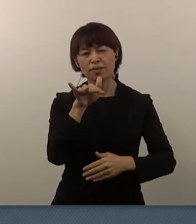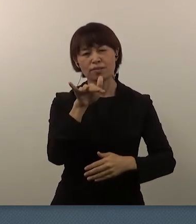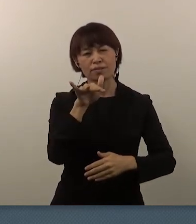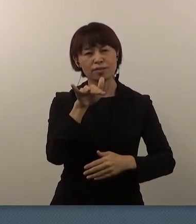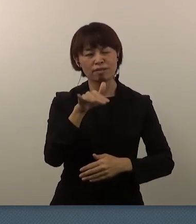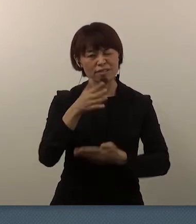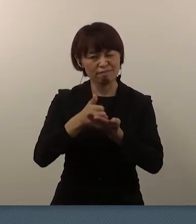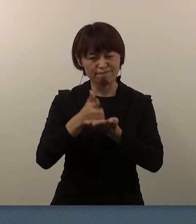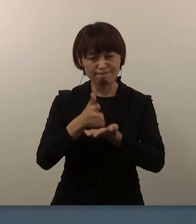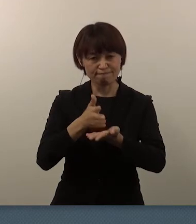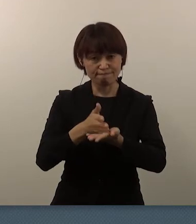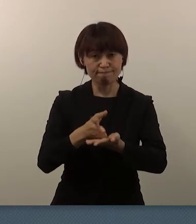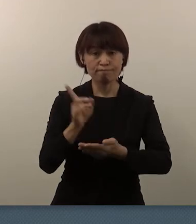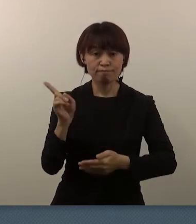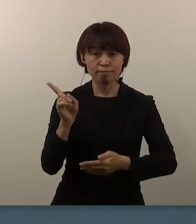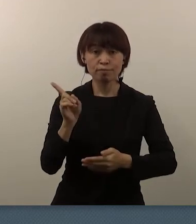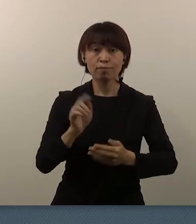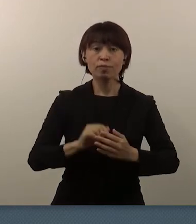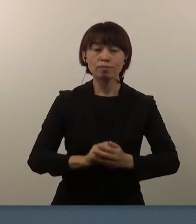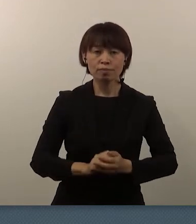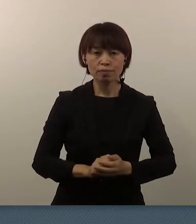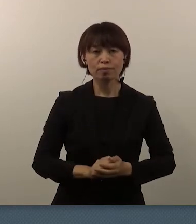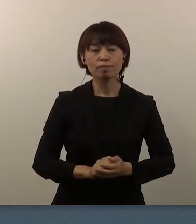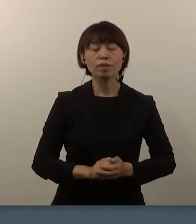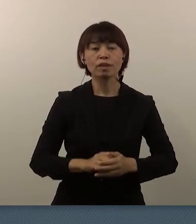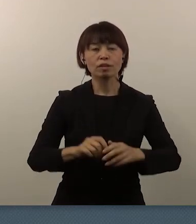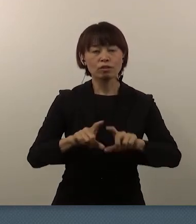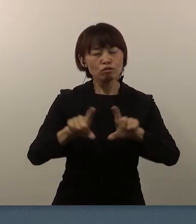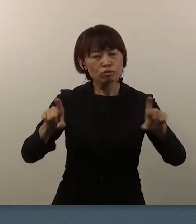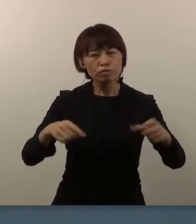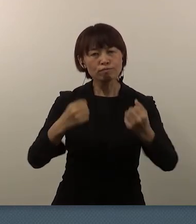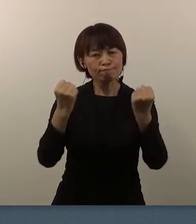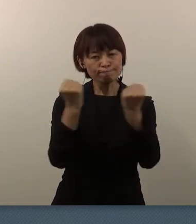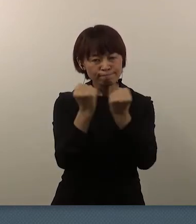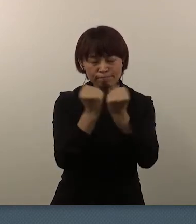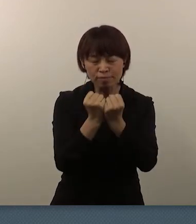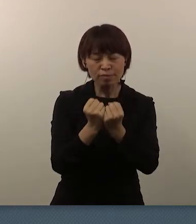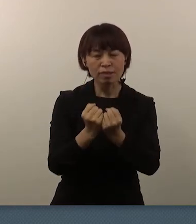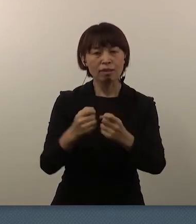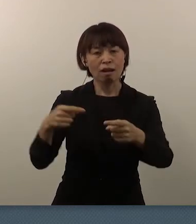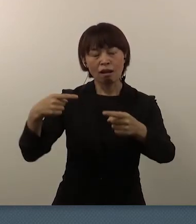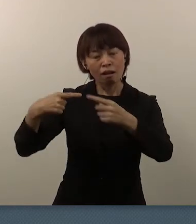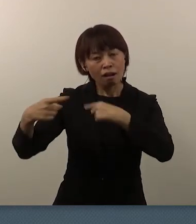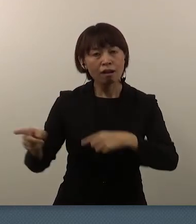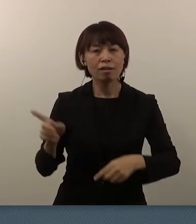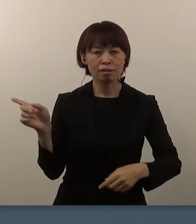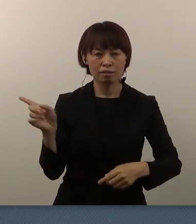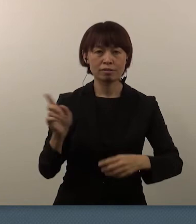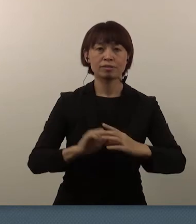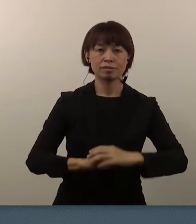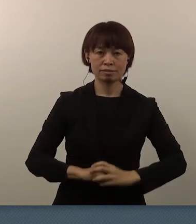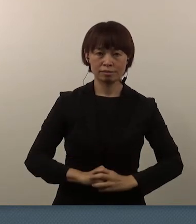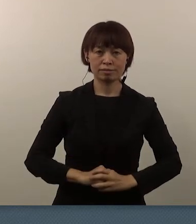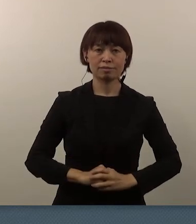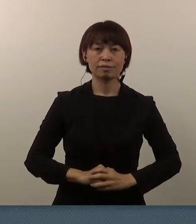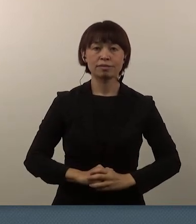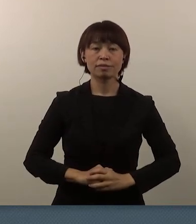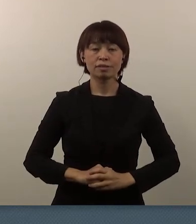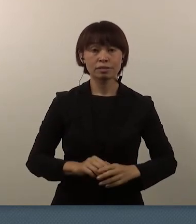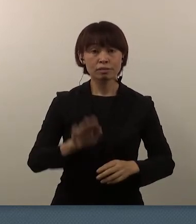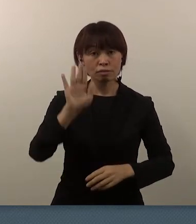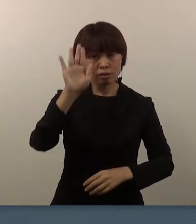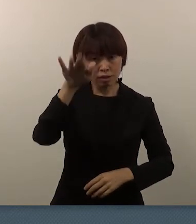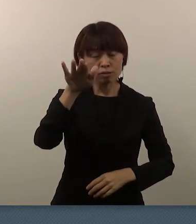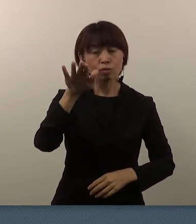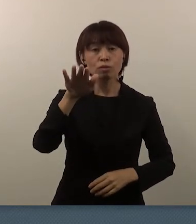ね、もう とてもとてもその、常識が通用する相手じゃないなというふうなことも、まあ、ありました。でその後にですね、そ